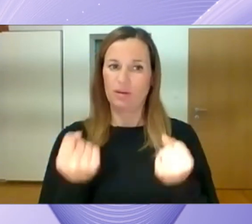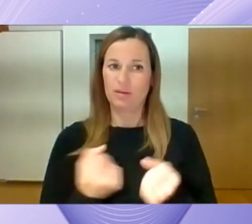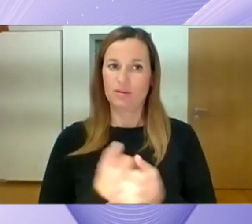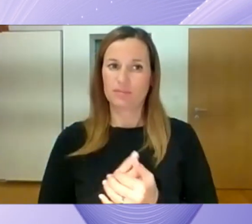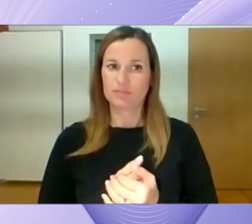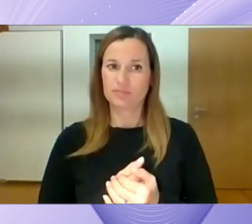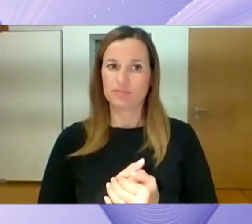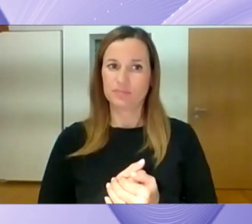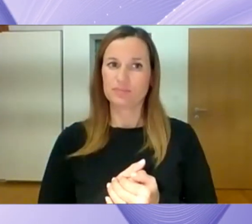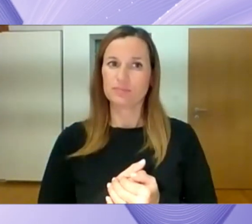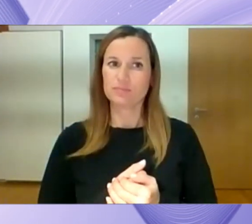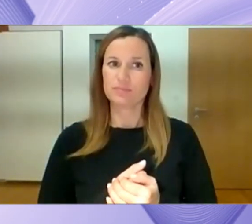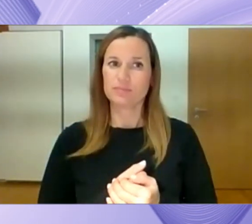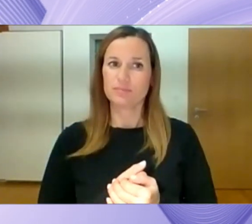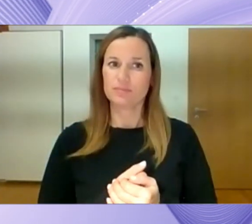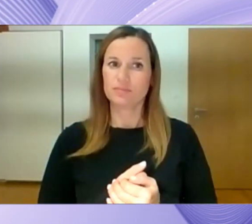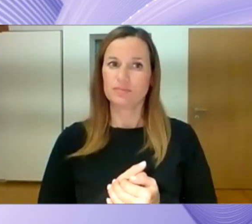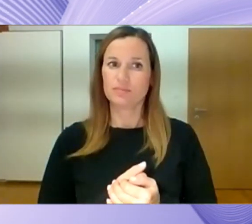Tako dvigneva.